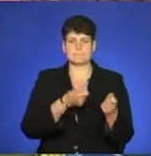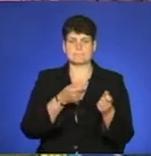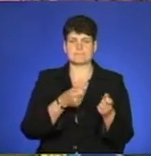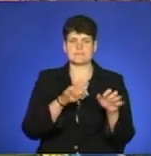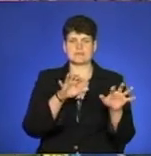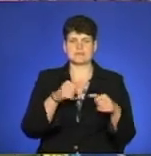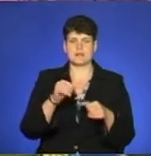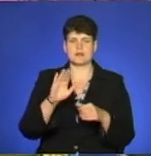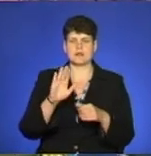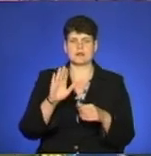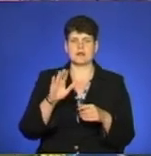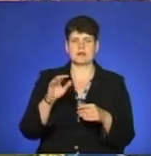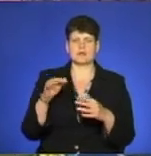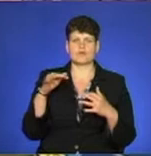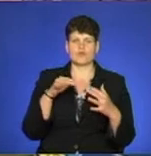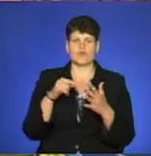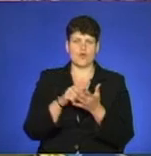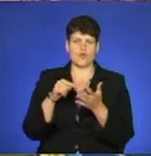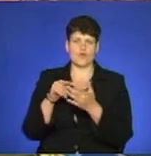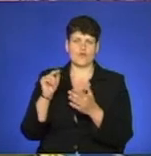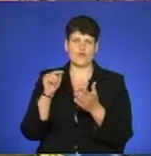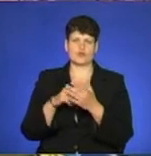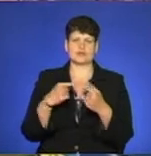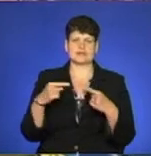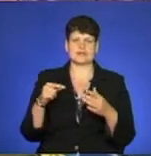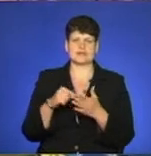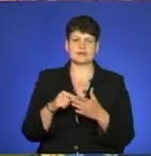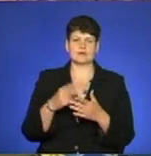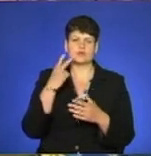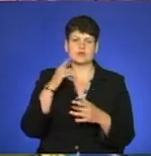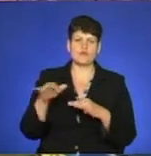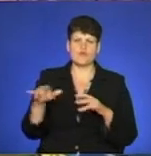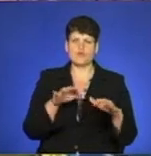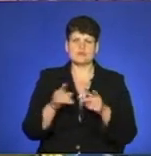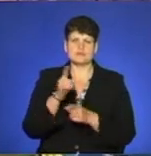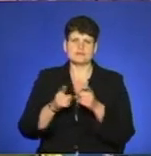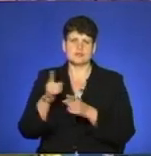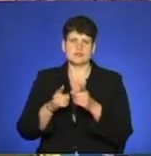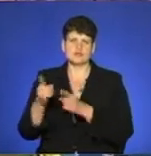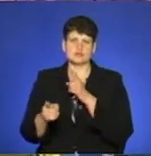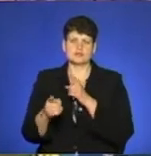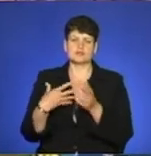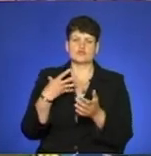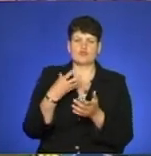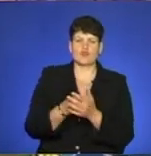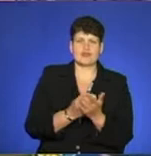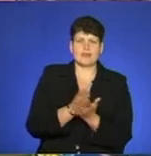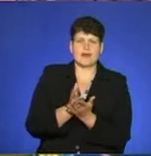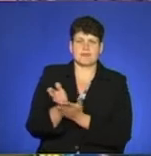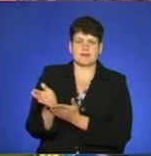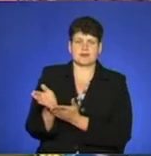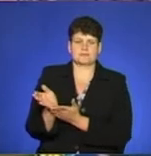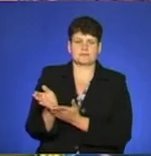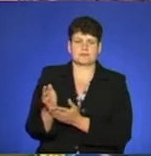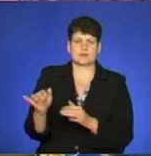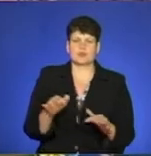на інші цілі. От, постійно в русі, постійно змінюючи свої напрямки руху. От,